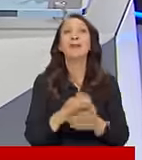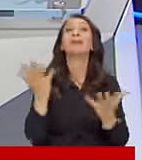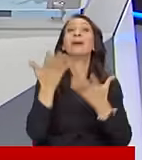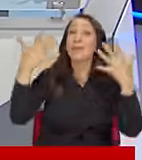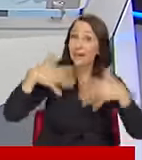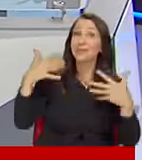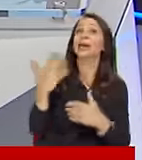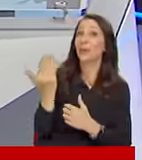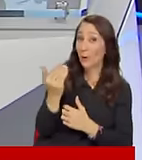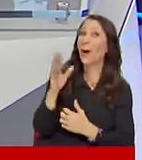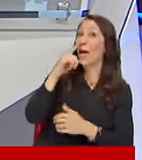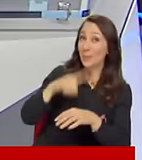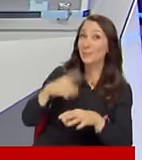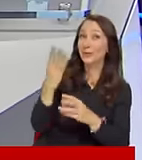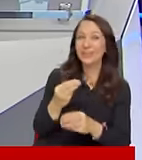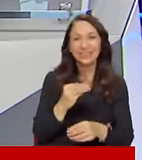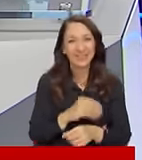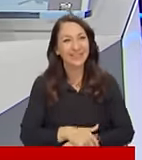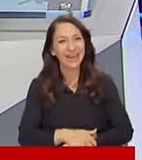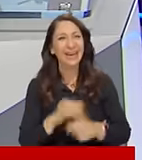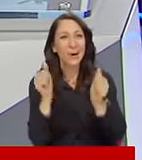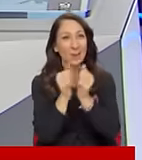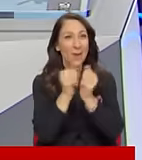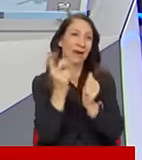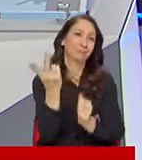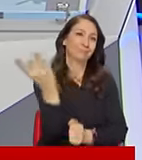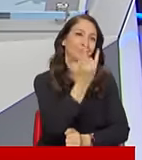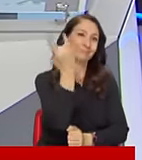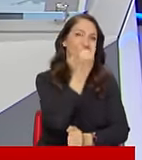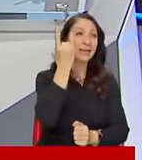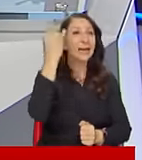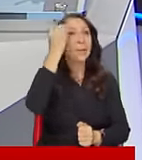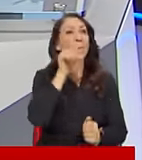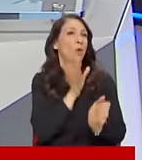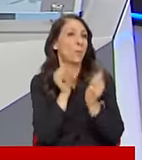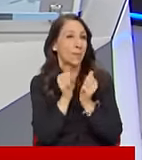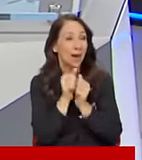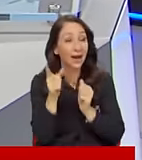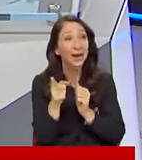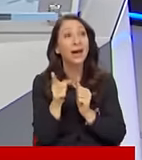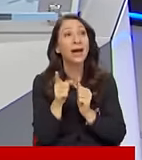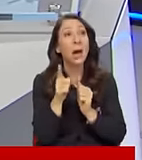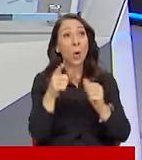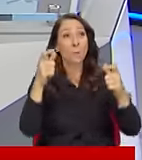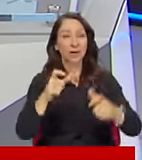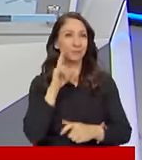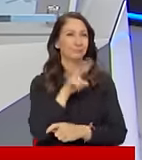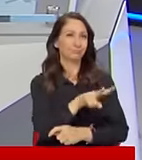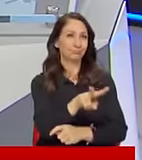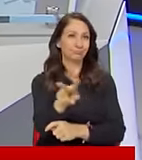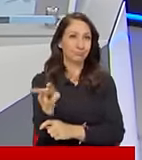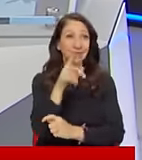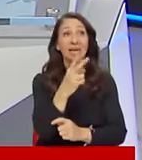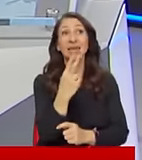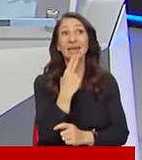da terleyeceksiniz, emin olabilirsiniz. Şimdi birliktesiniz sahada. Ekrem Bey ile birlikte o meydanı görüyorsunuz sizler